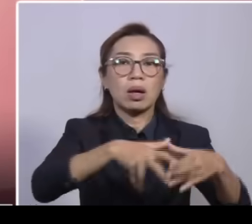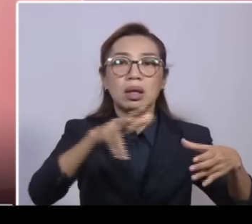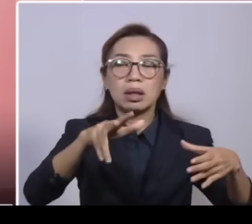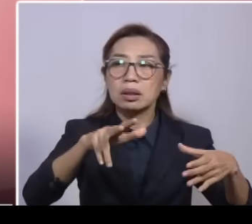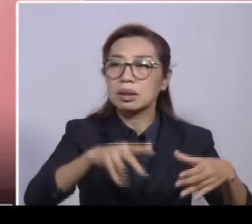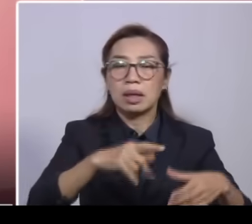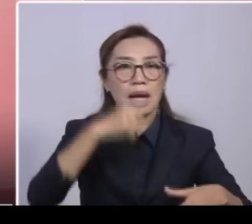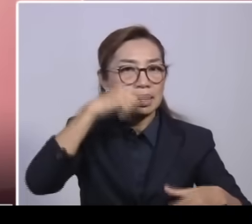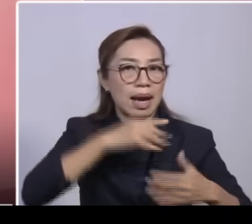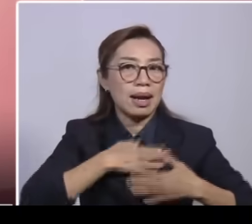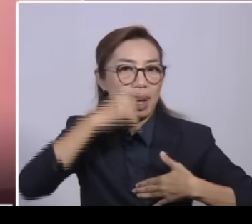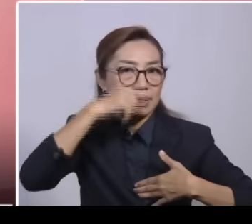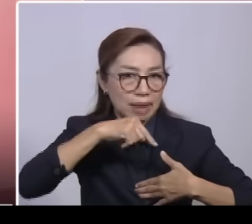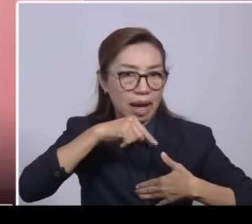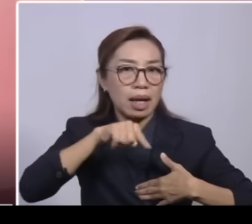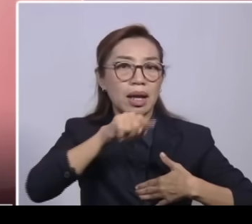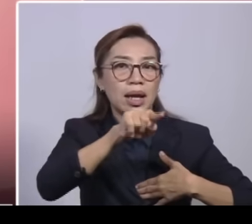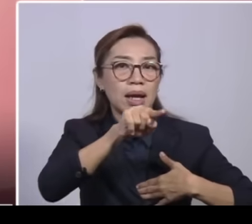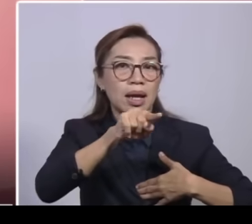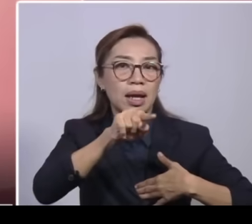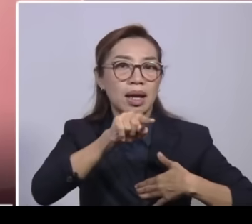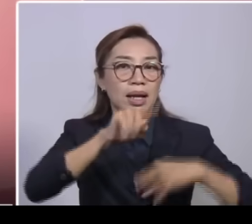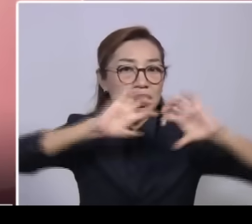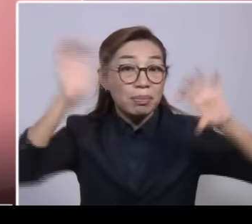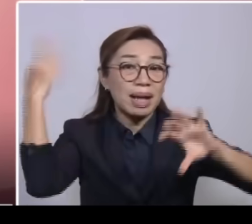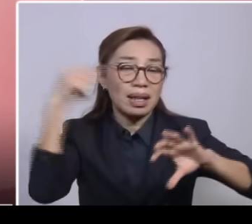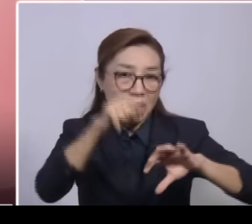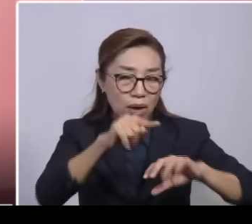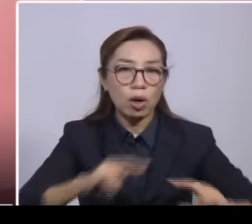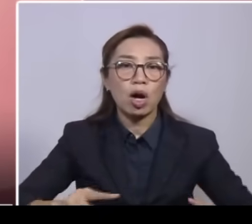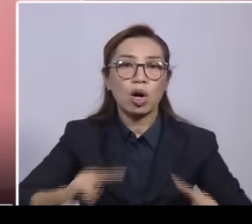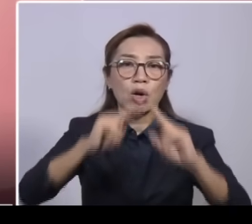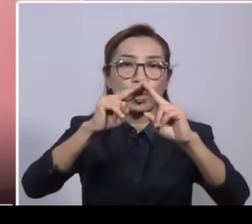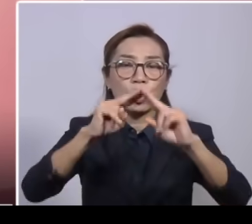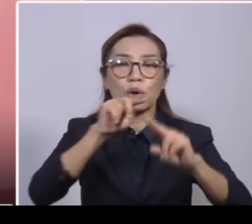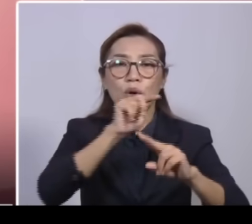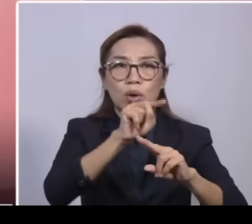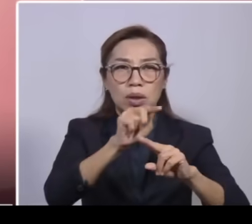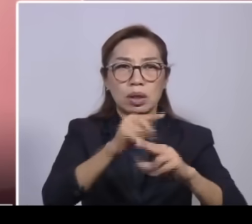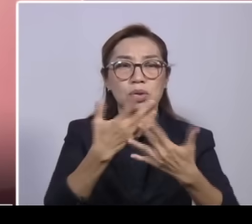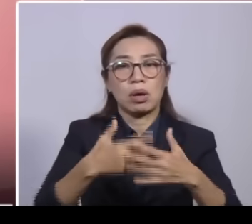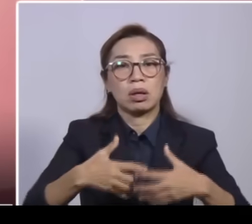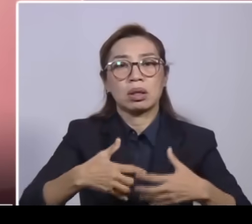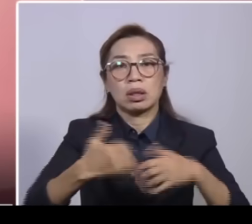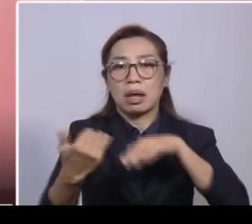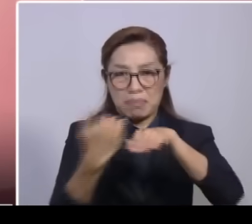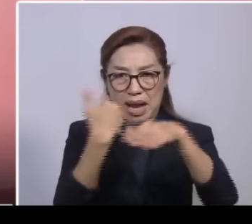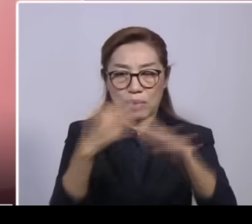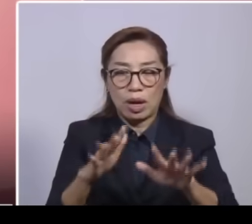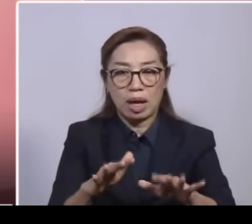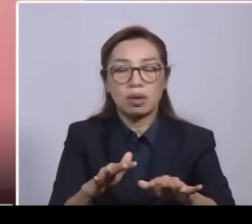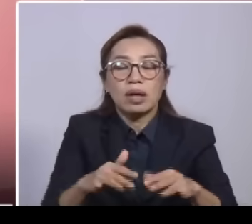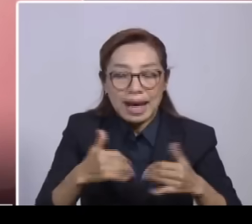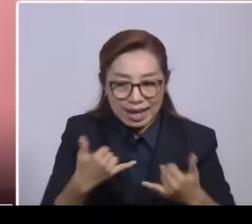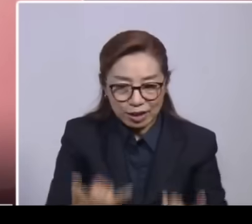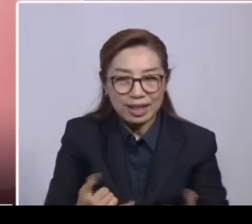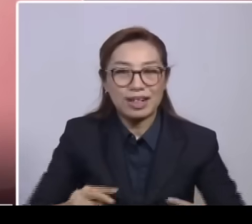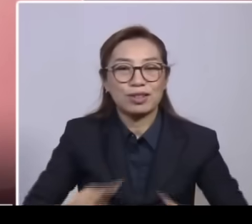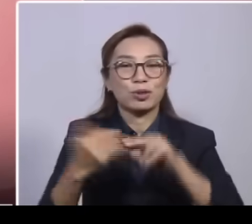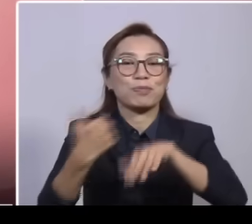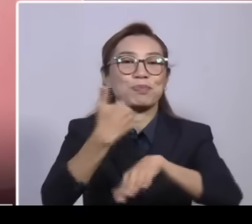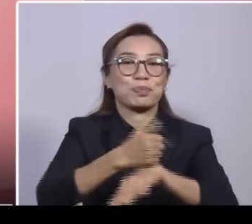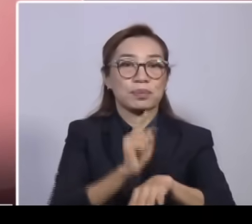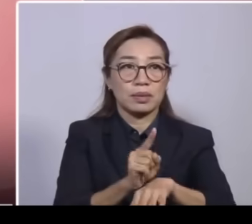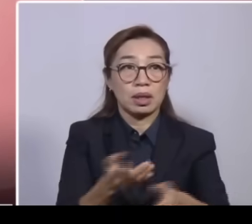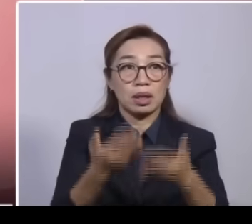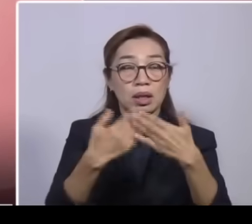เคยนั่งคมนาคมมาก่อนบริหารอยู่แล้วด้วยนะคะขณะที่คุณสุทินคลังแสงค่ะตอนนี้โผลที่ออกมา